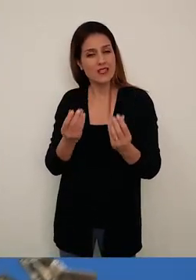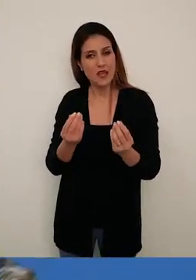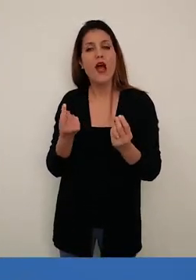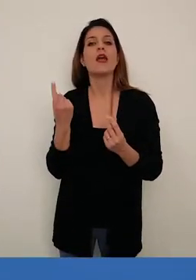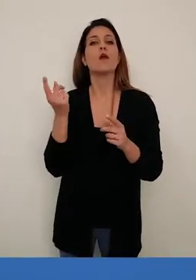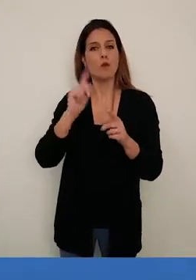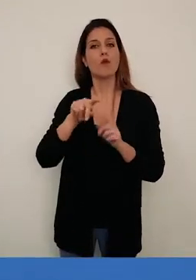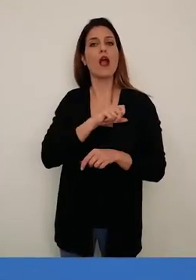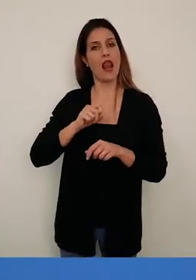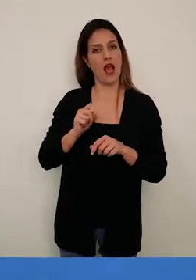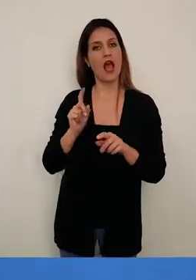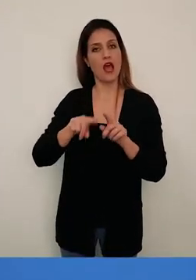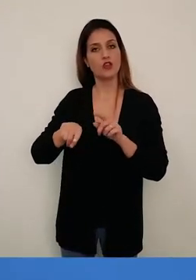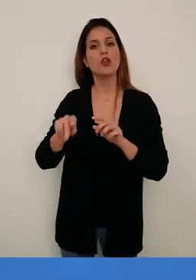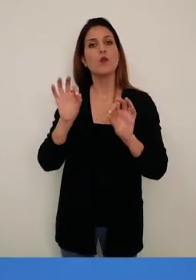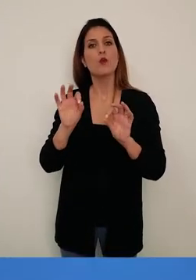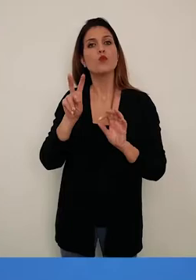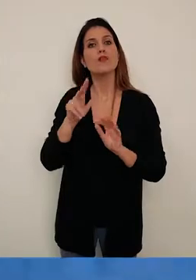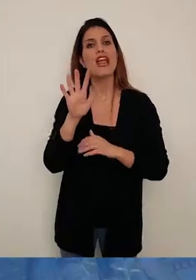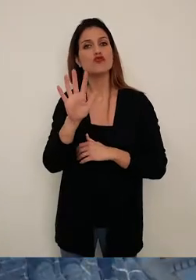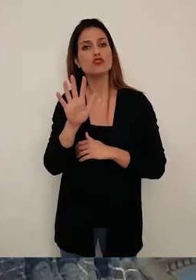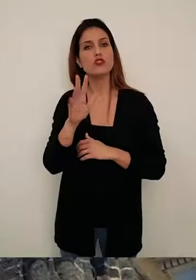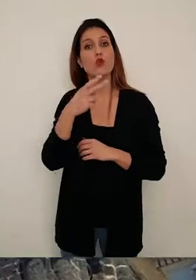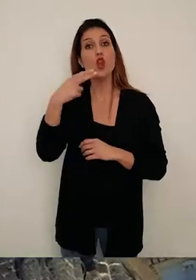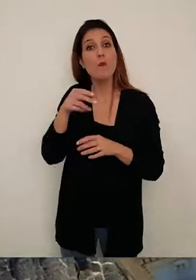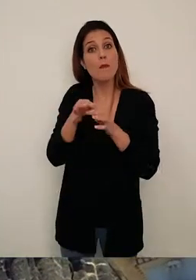avendo ottenuto nel 2005 il titolo di città.